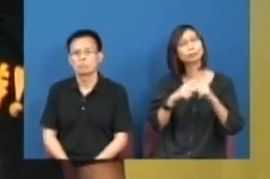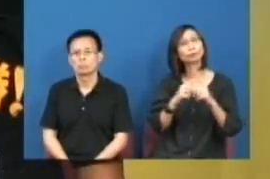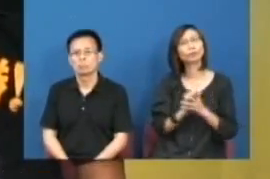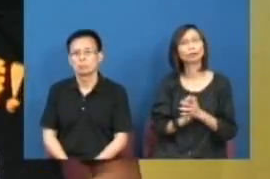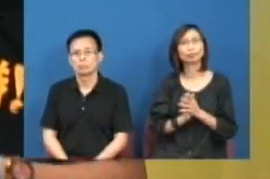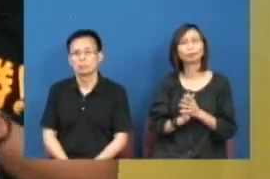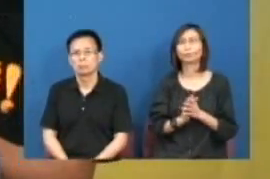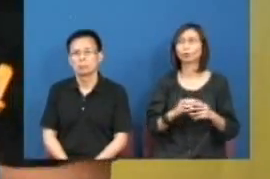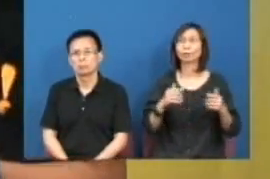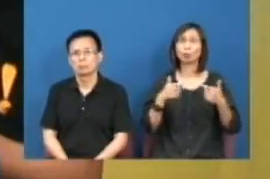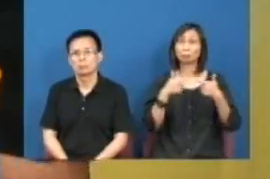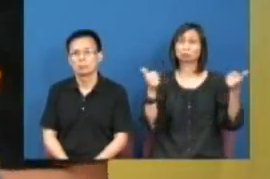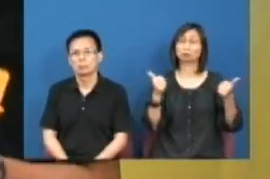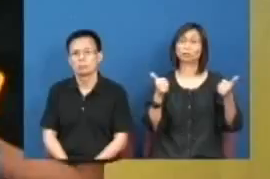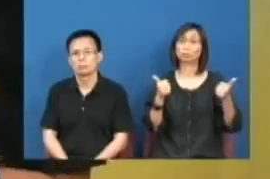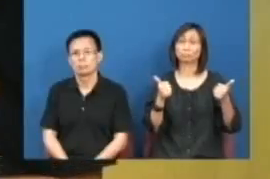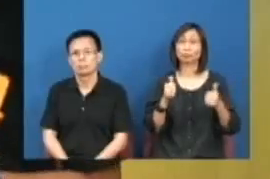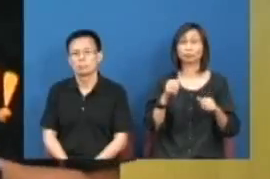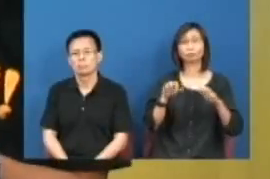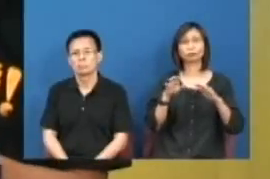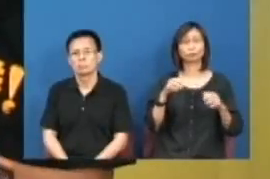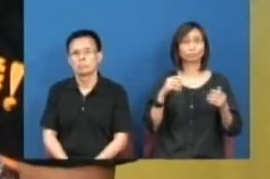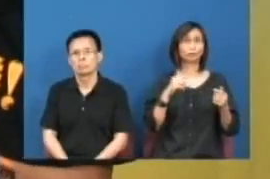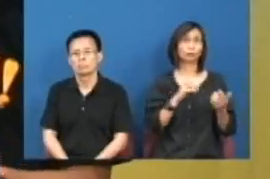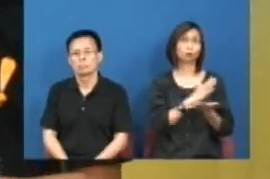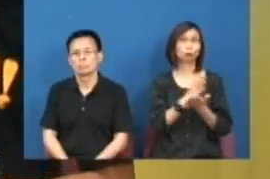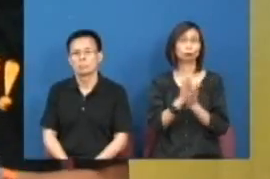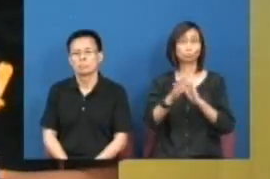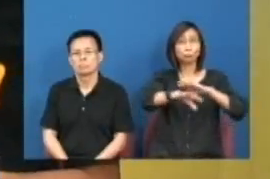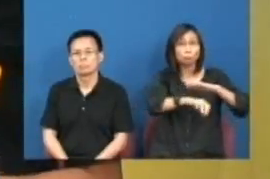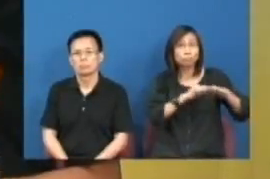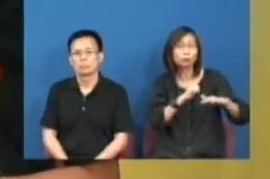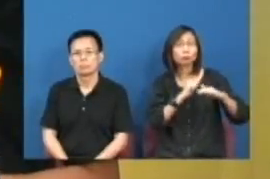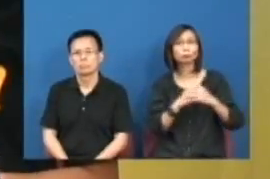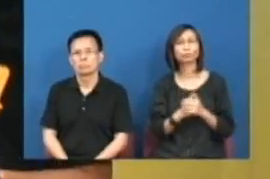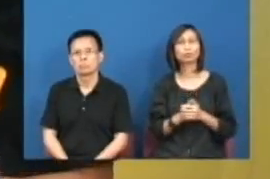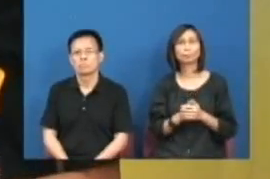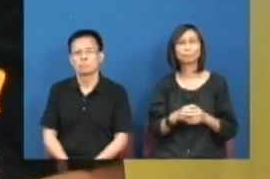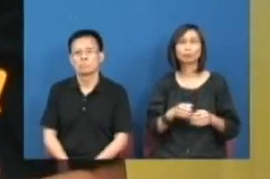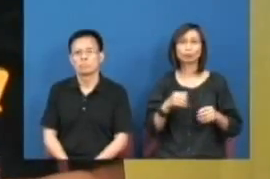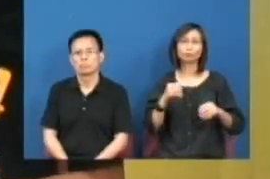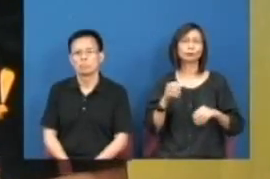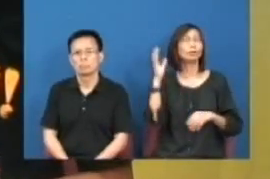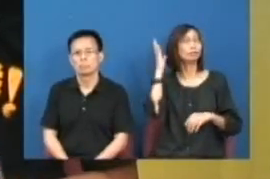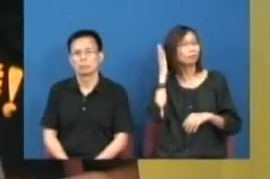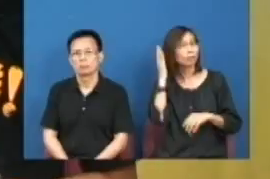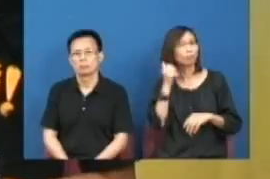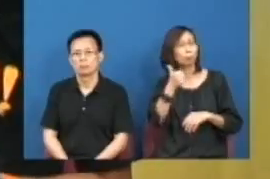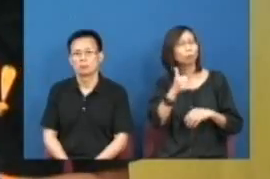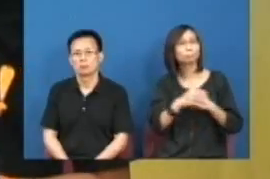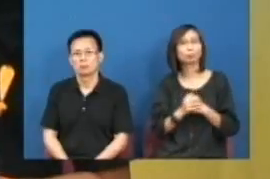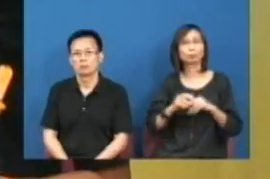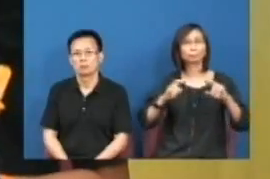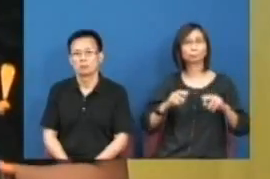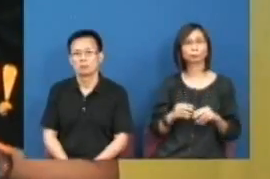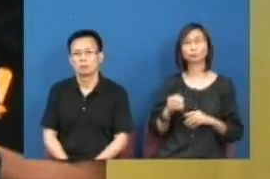咗佢繼續嗰一種對資源掠奪嗰種行為啊？我好聽啲叫做經濟發展啊，喺呢度投資，但實際上將嗰個資源